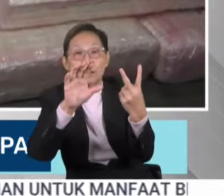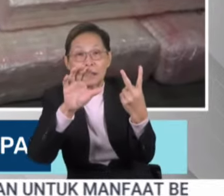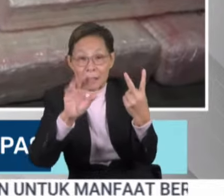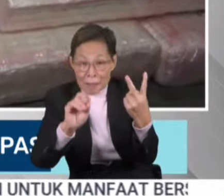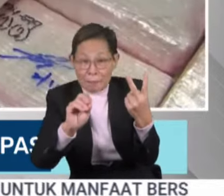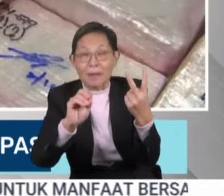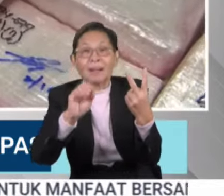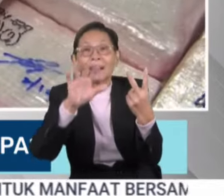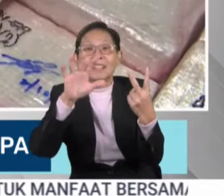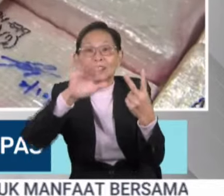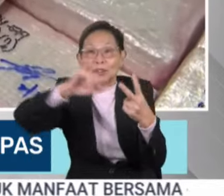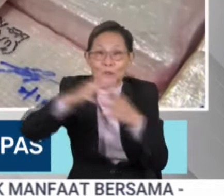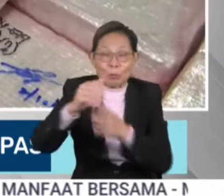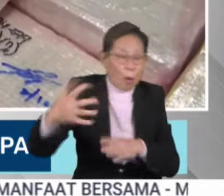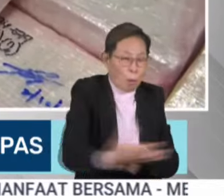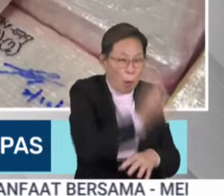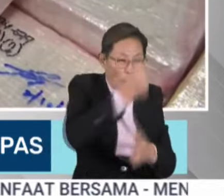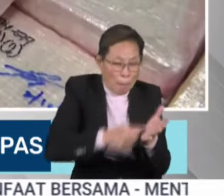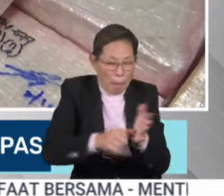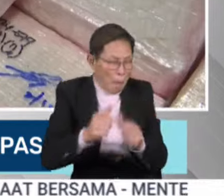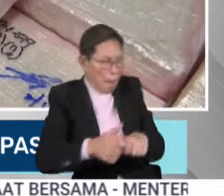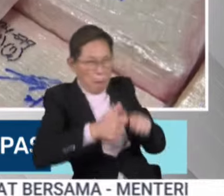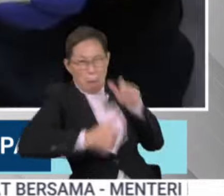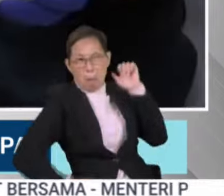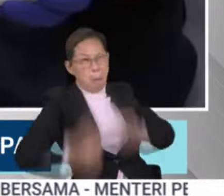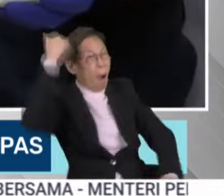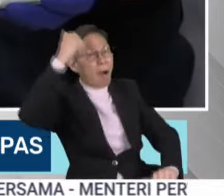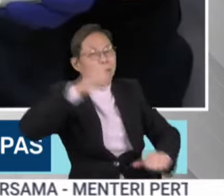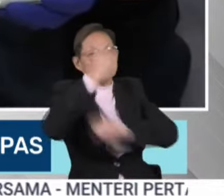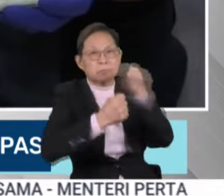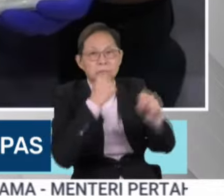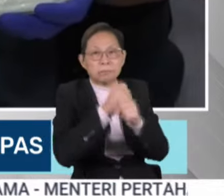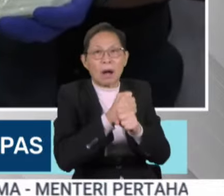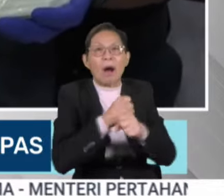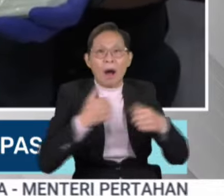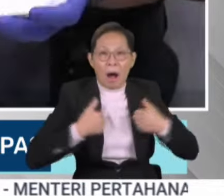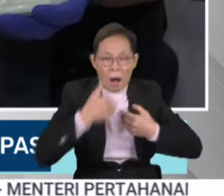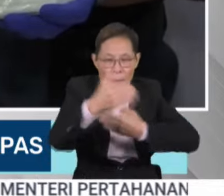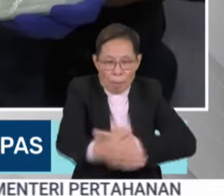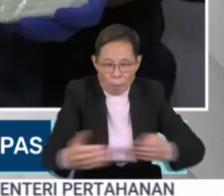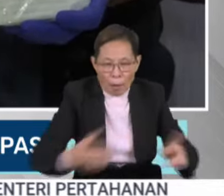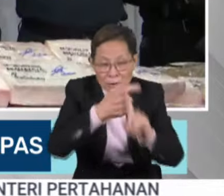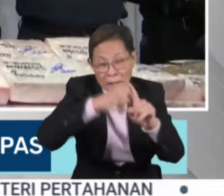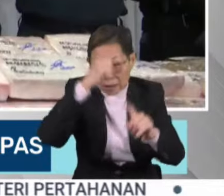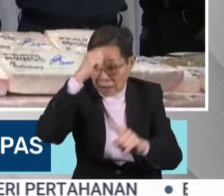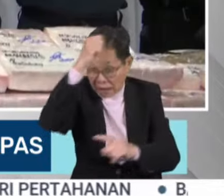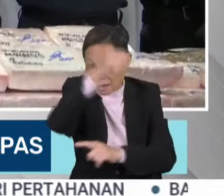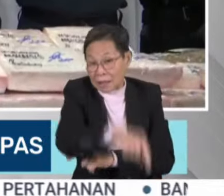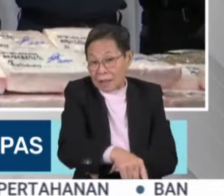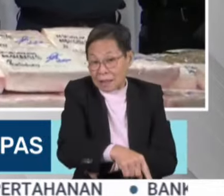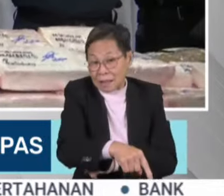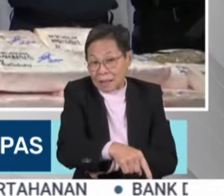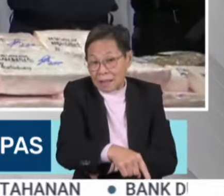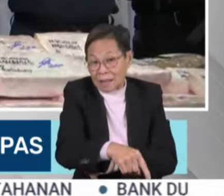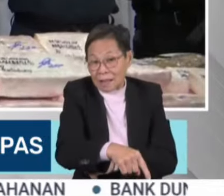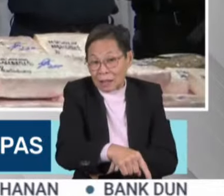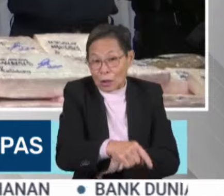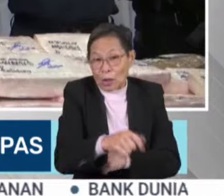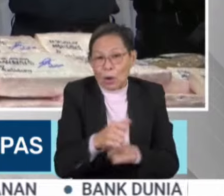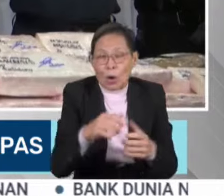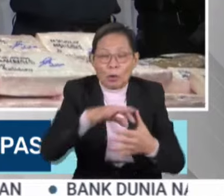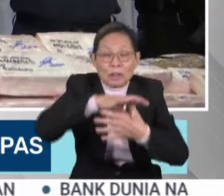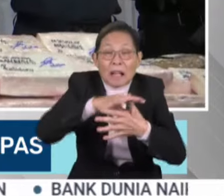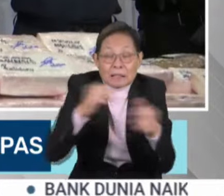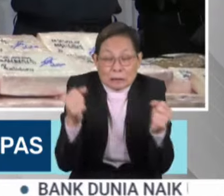RM12.05 juta menjadi rampasan dadah terbesar tahun ini. Sindiket mengikrar kandungan kontena dari India sebagai undang sejuk